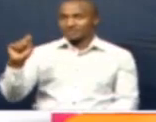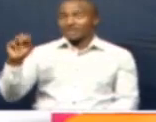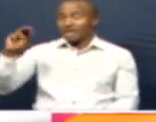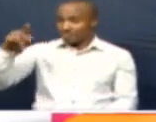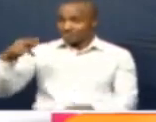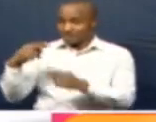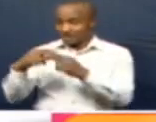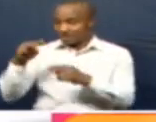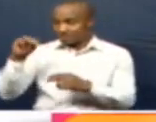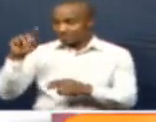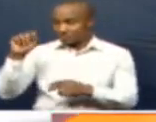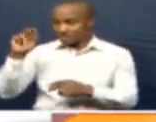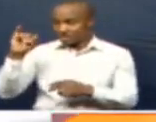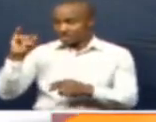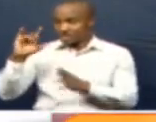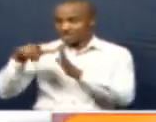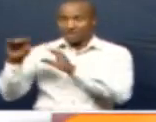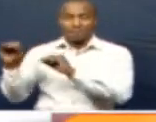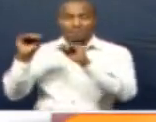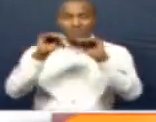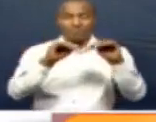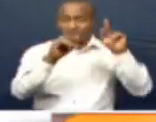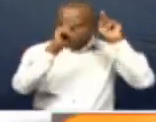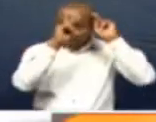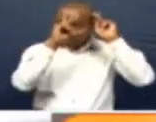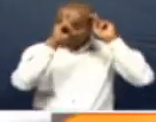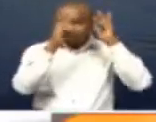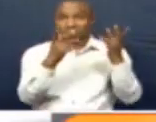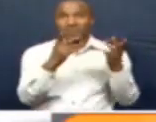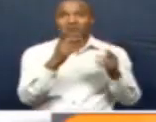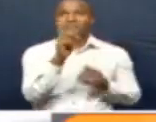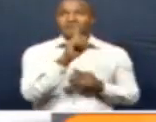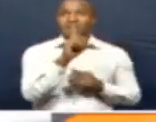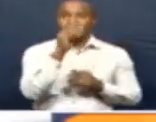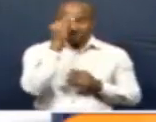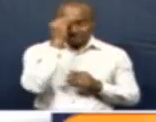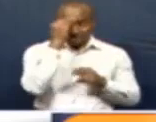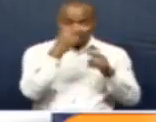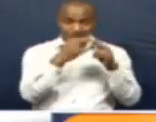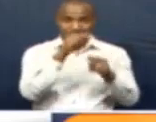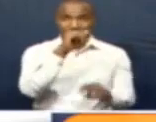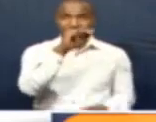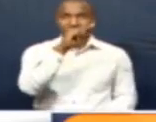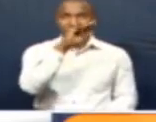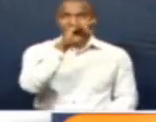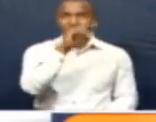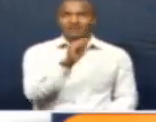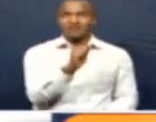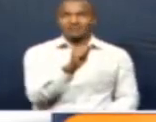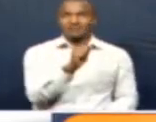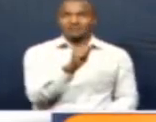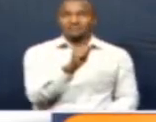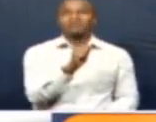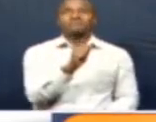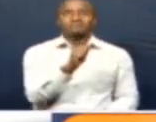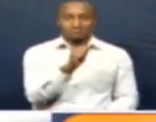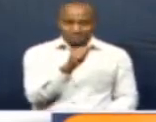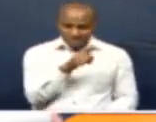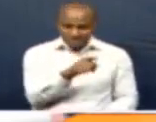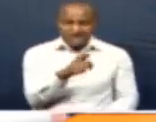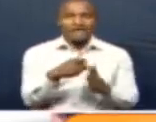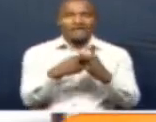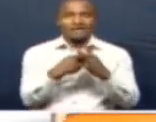baadaye kule Kakamega katika hafla ya kurudi nyumbani kwake waziri wa elimu Amina Mohamed, kulikuwa jukwaa la kucharaza siasa za